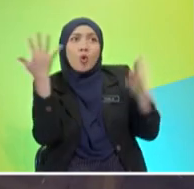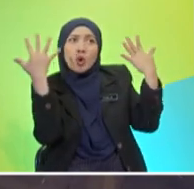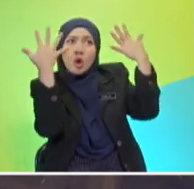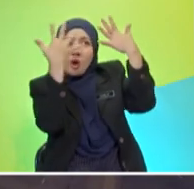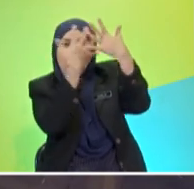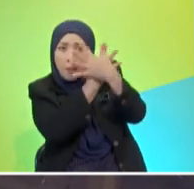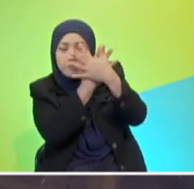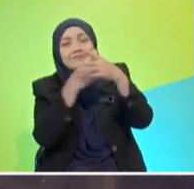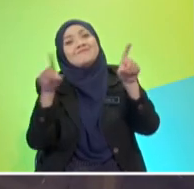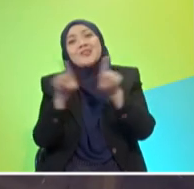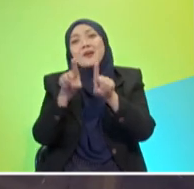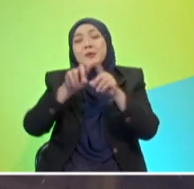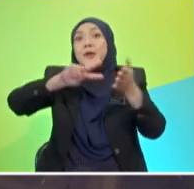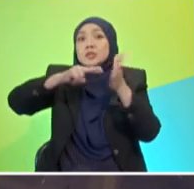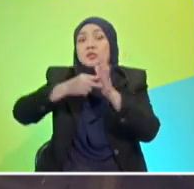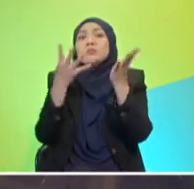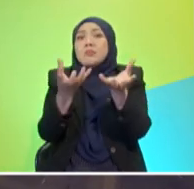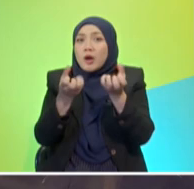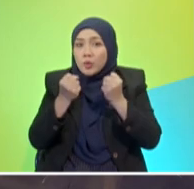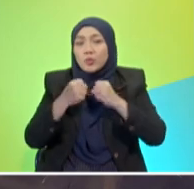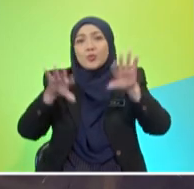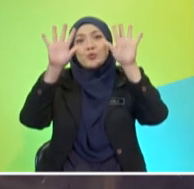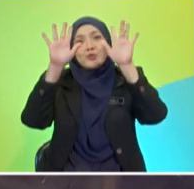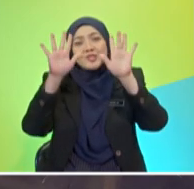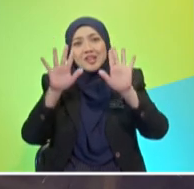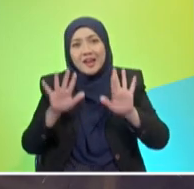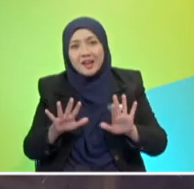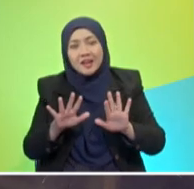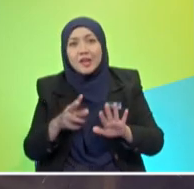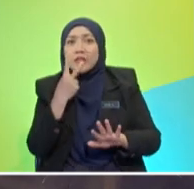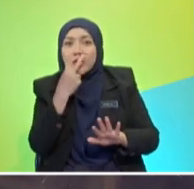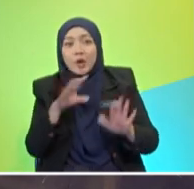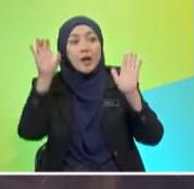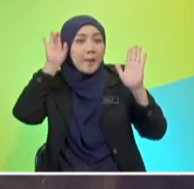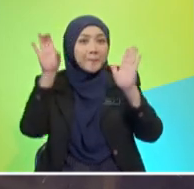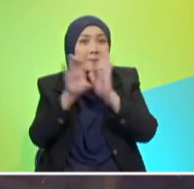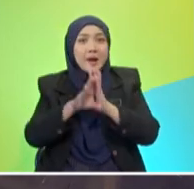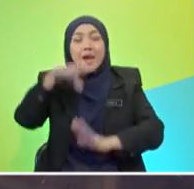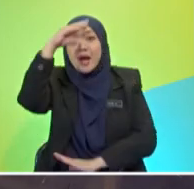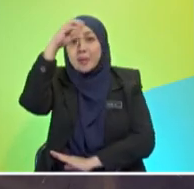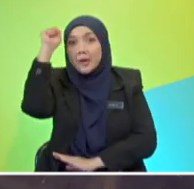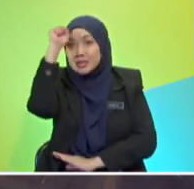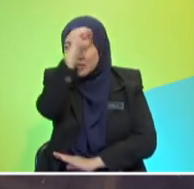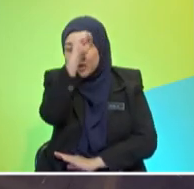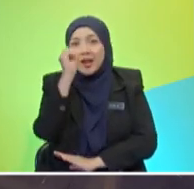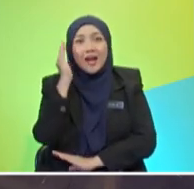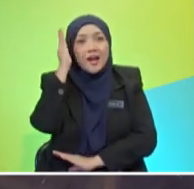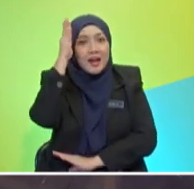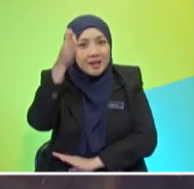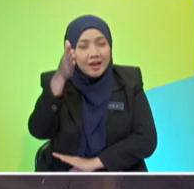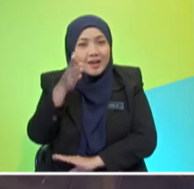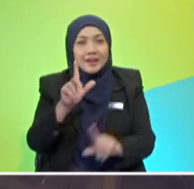pasangkan titik-titik hujan di gambar di hadapan Sean tu. Kita inilah dengar ada gambar bunyi